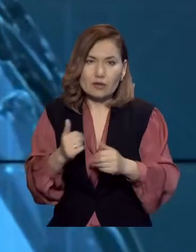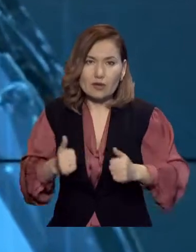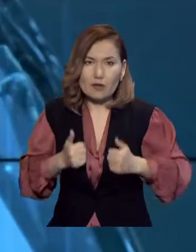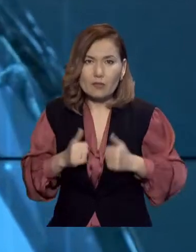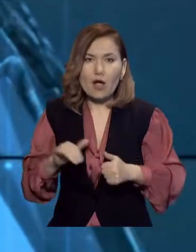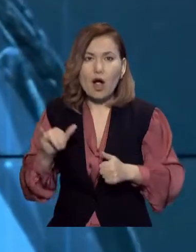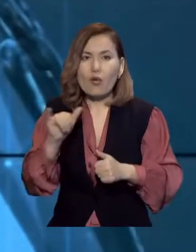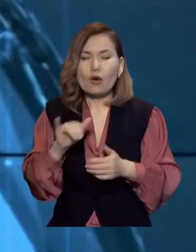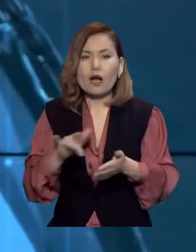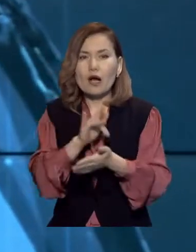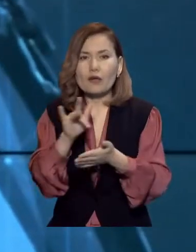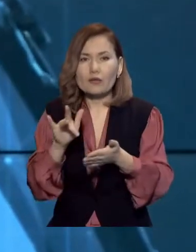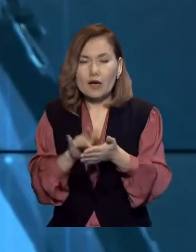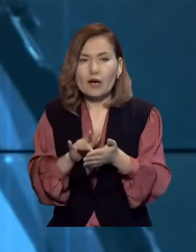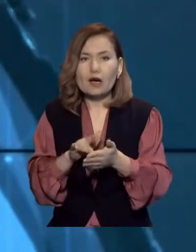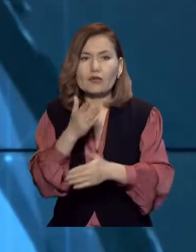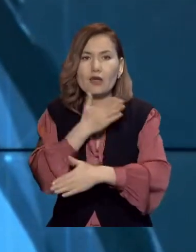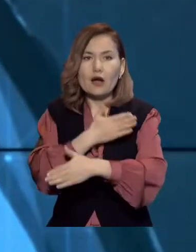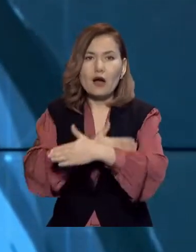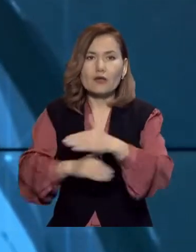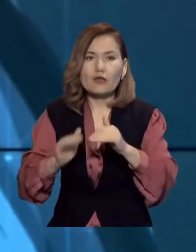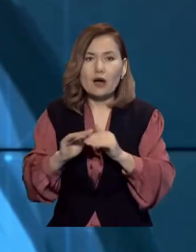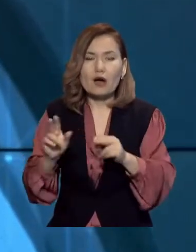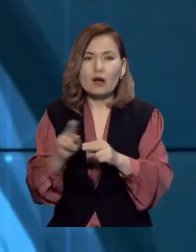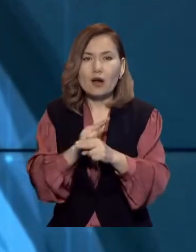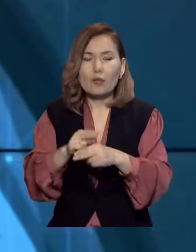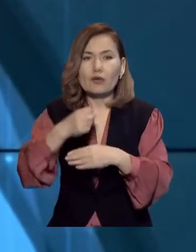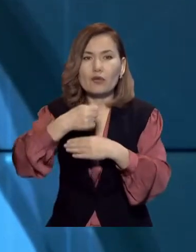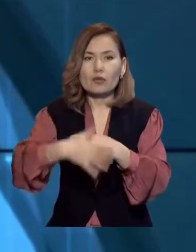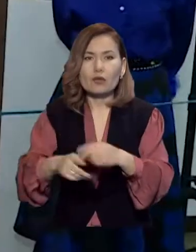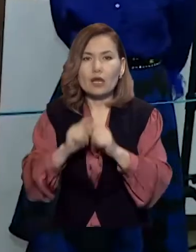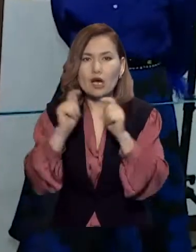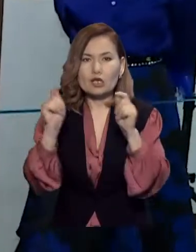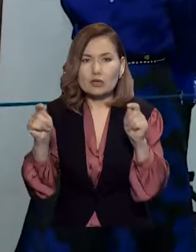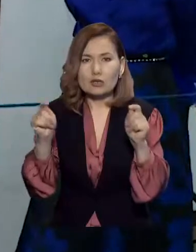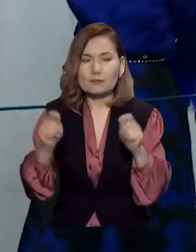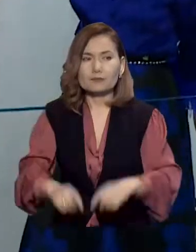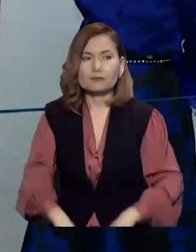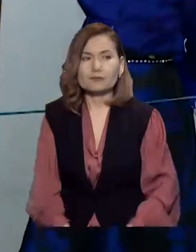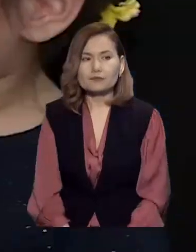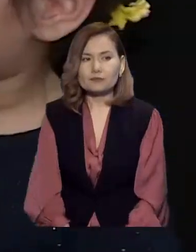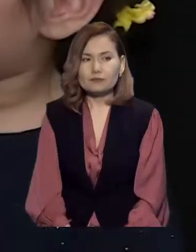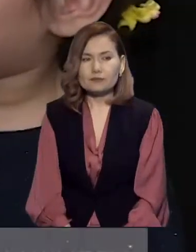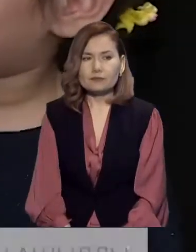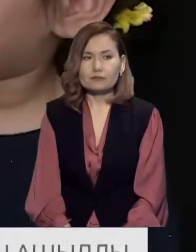Ал Оралда аутизмге шалдыққан балаларды оңалту орталығы ашылды.